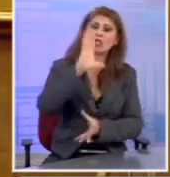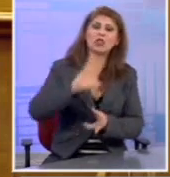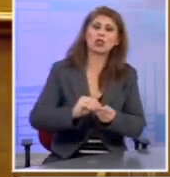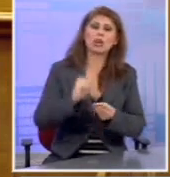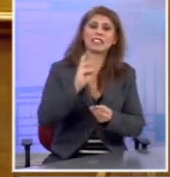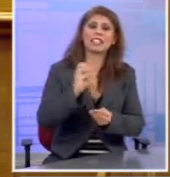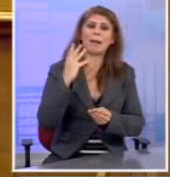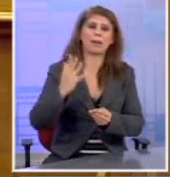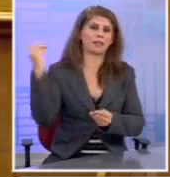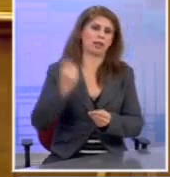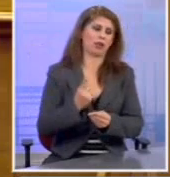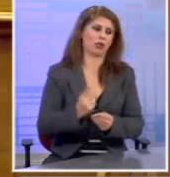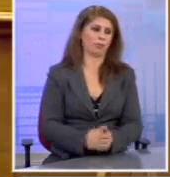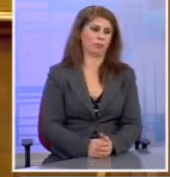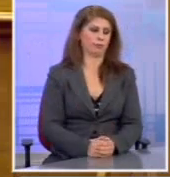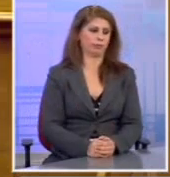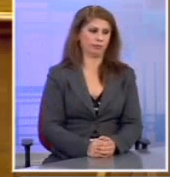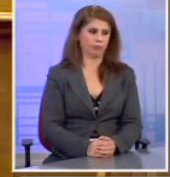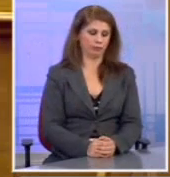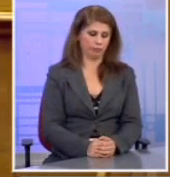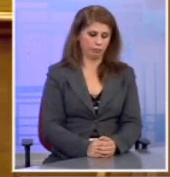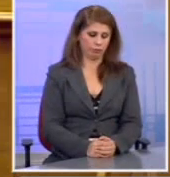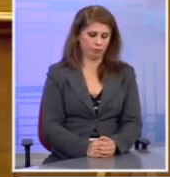κατά 35% μεσοσταθμικά.